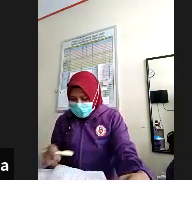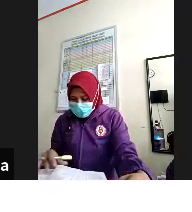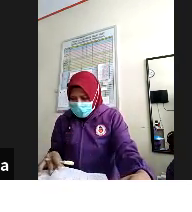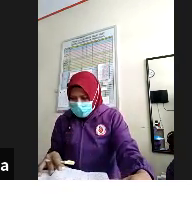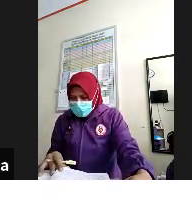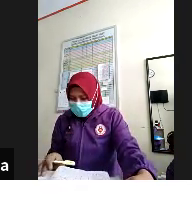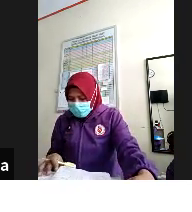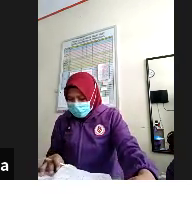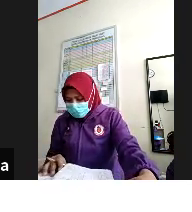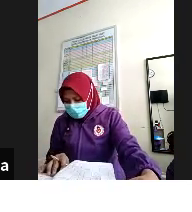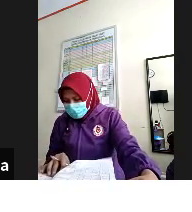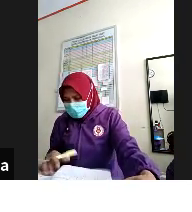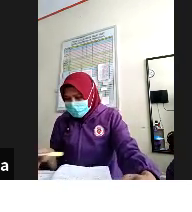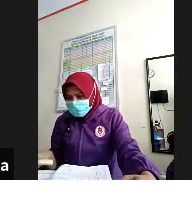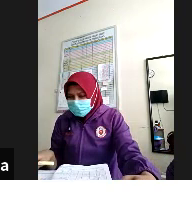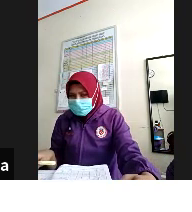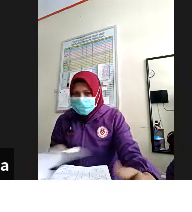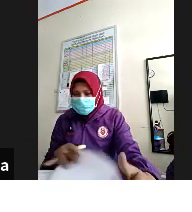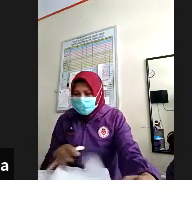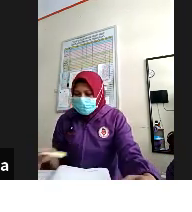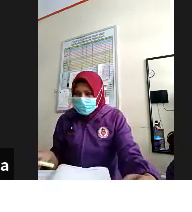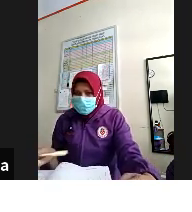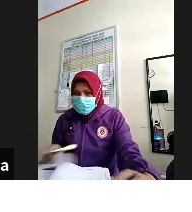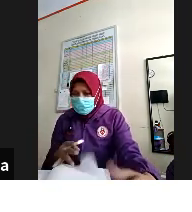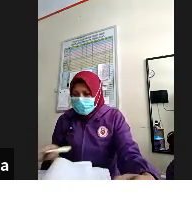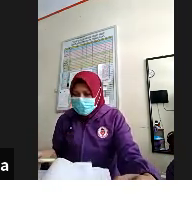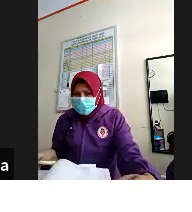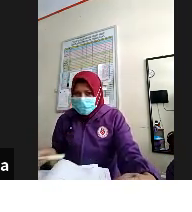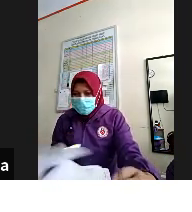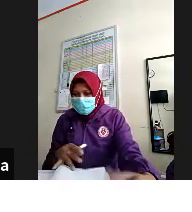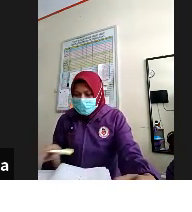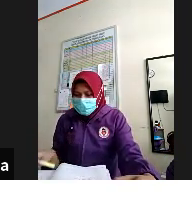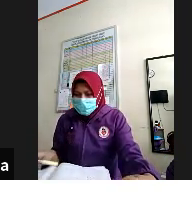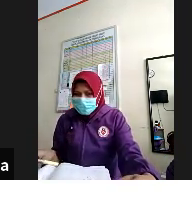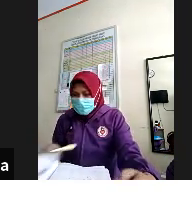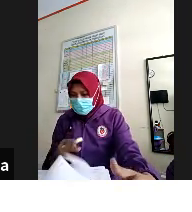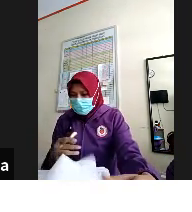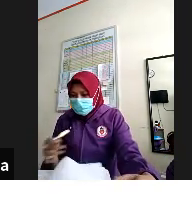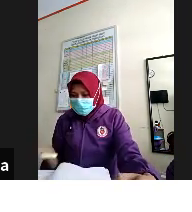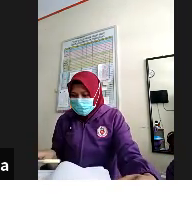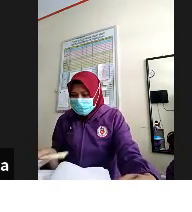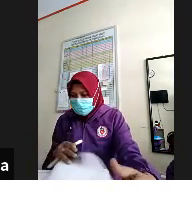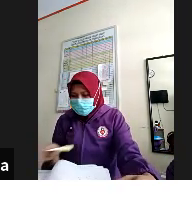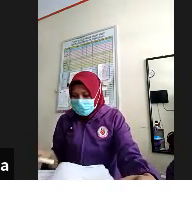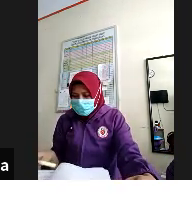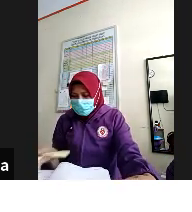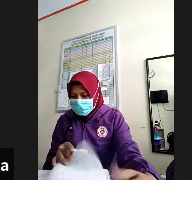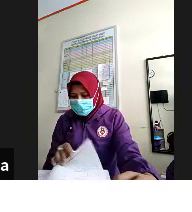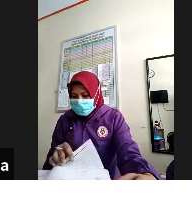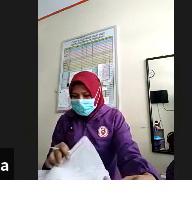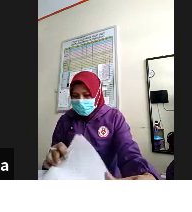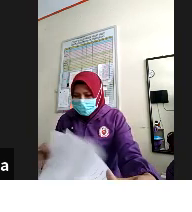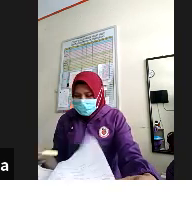Jangan segan hubungi pusat layanan kesehatan, baik melalui telepon atau daring ke Satgas COVID-19 di lingkungan